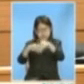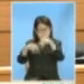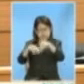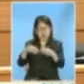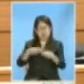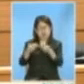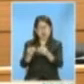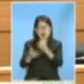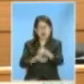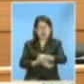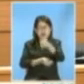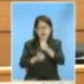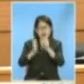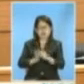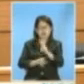222คน